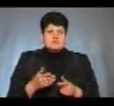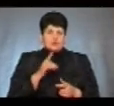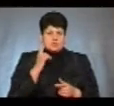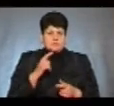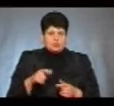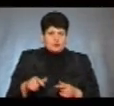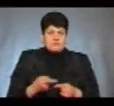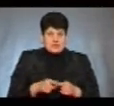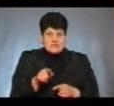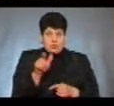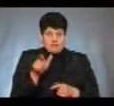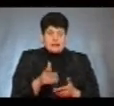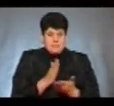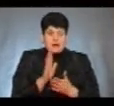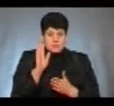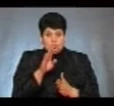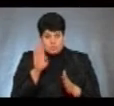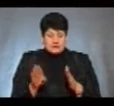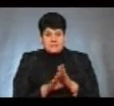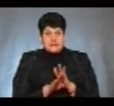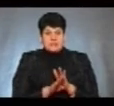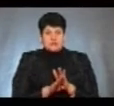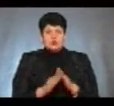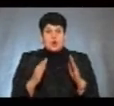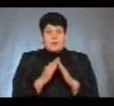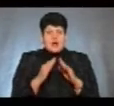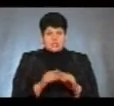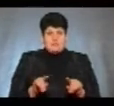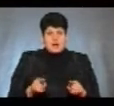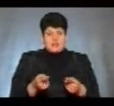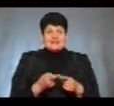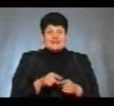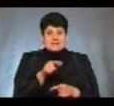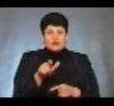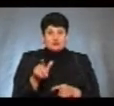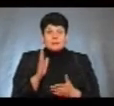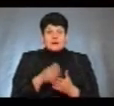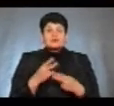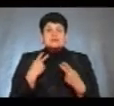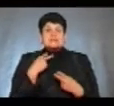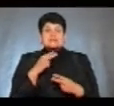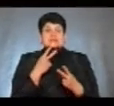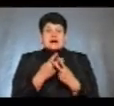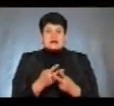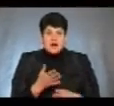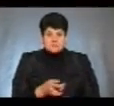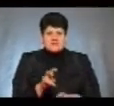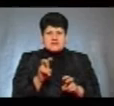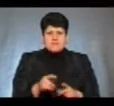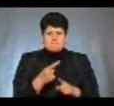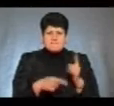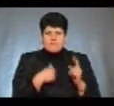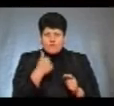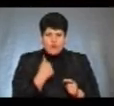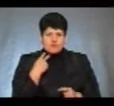ця людина має перебувати під частково домашнім арештом. Такі люди мають бути за ґратами. Якби він просидів би хоча б півроку